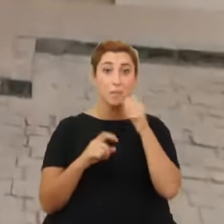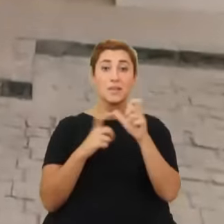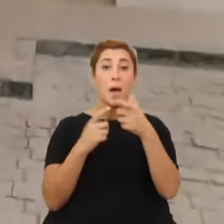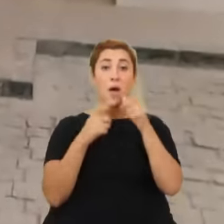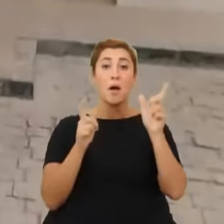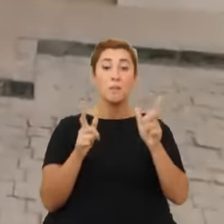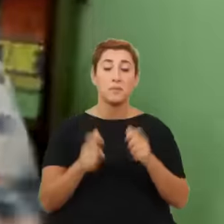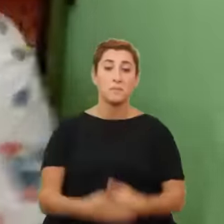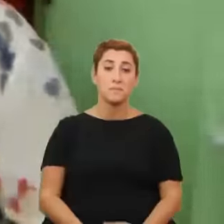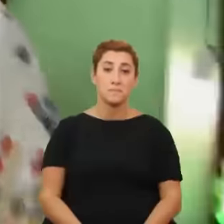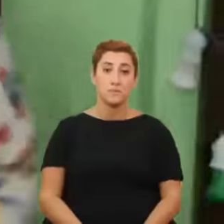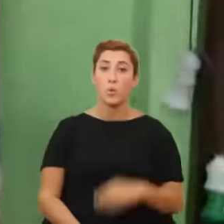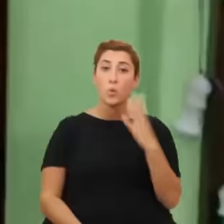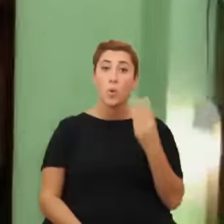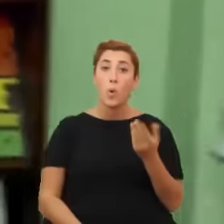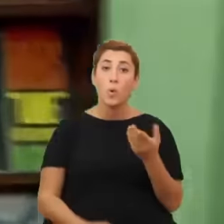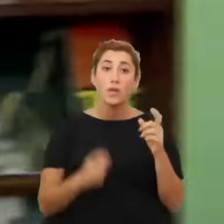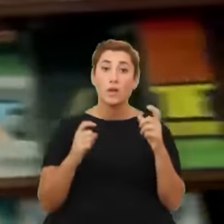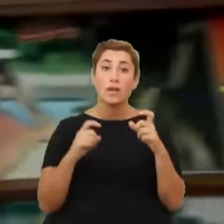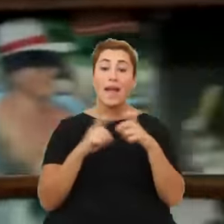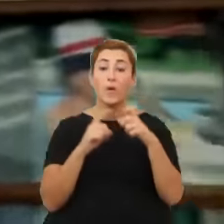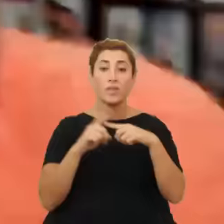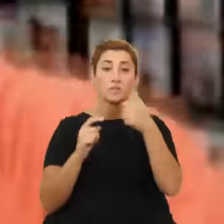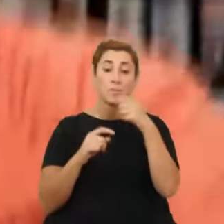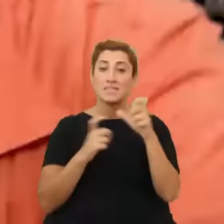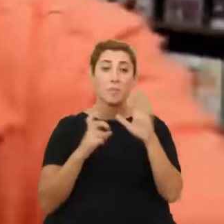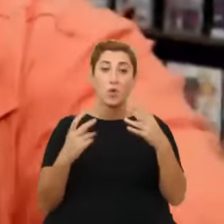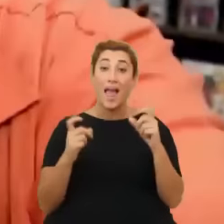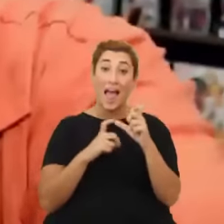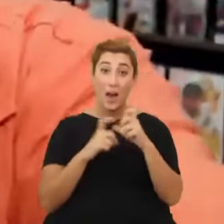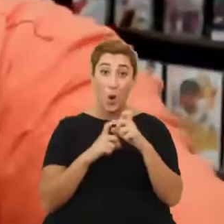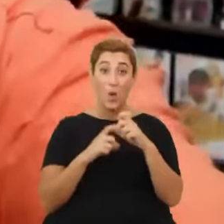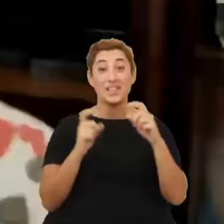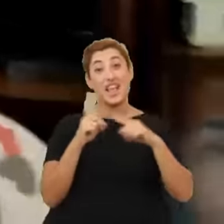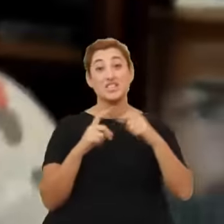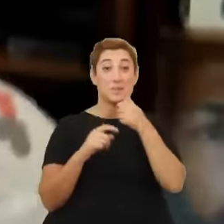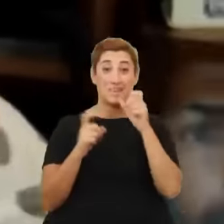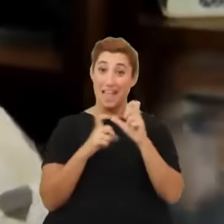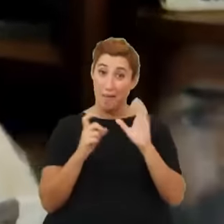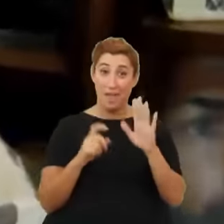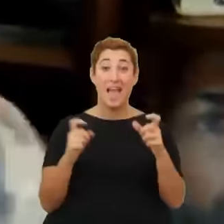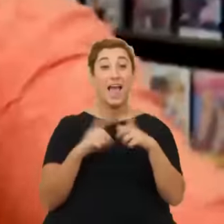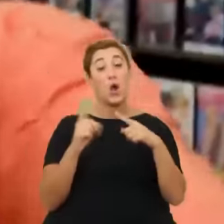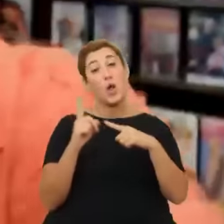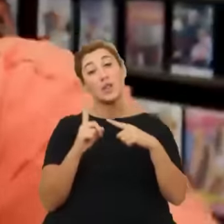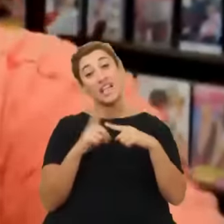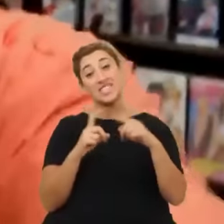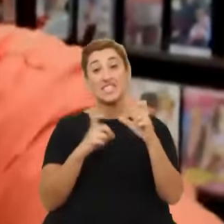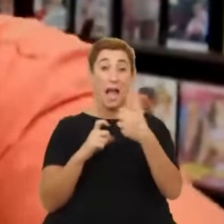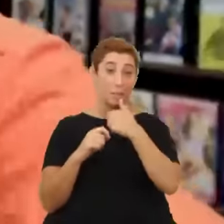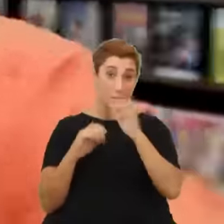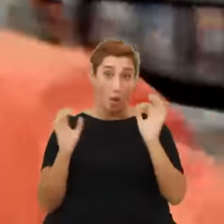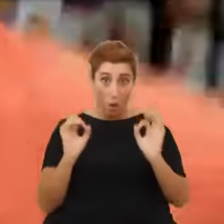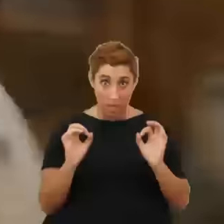Sami abi! Ne oldu ya? Erol Taş Baba Sami ne oldu ya? Erol Taş Sami Baba ya! Erol Taş Sami Baba öyle